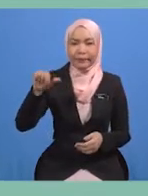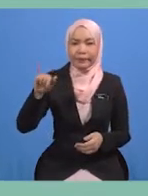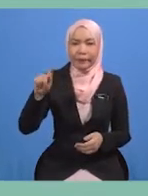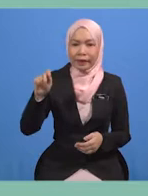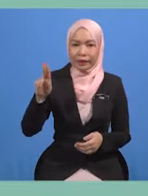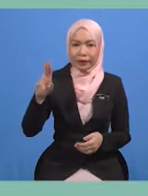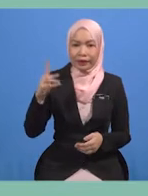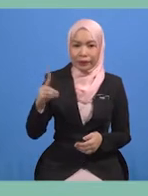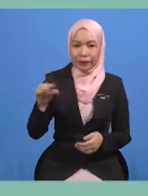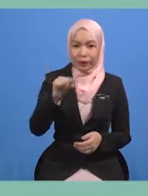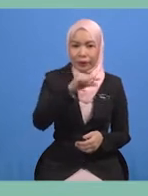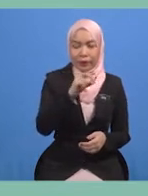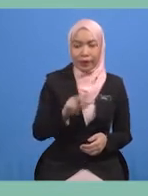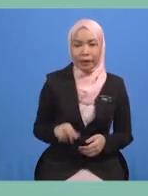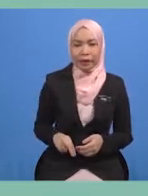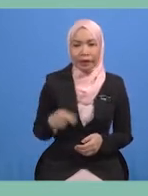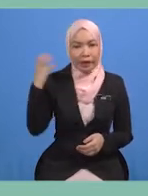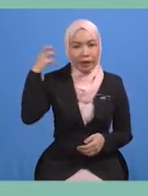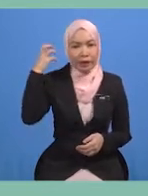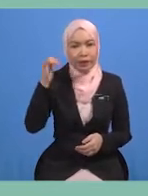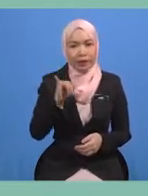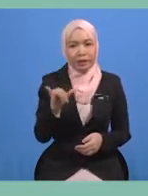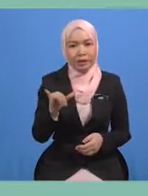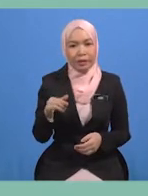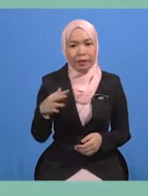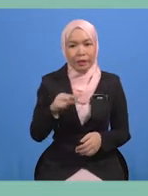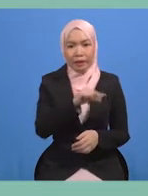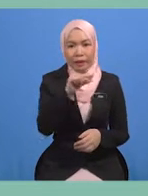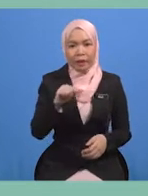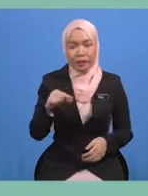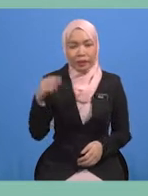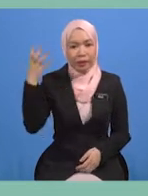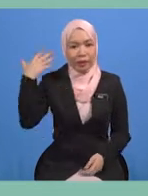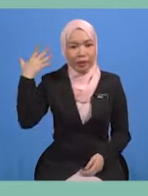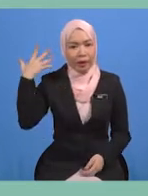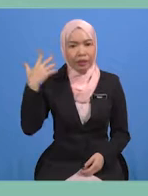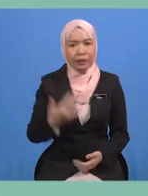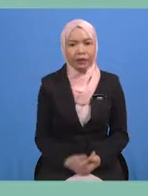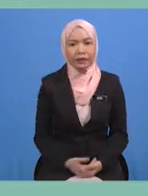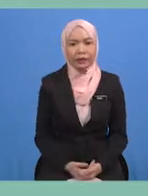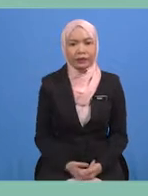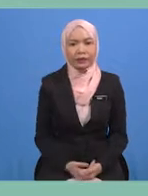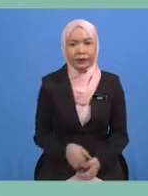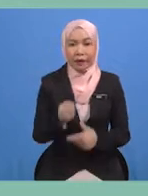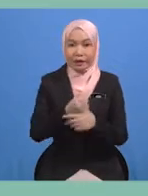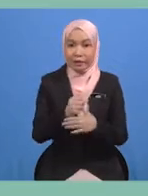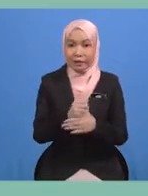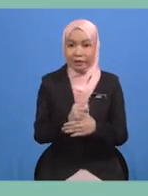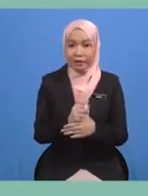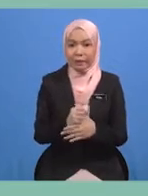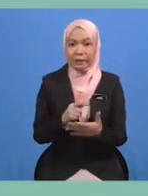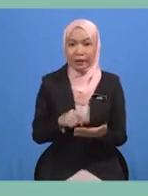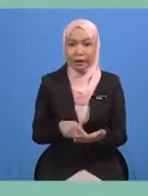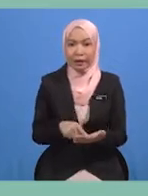audio. Sistem pemancar radio berfungsi untuk menukarkan bunyi menjadi